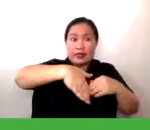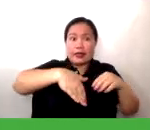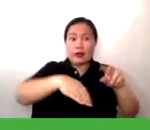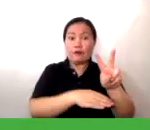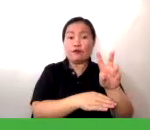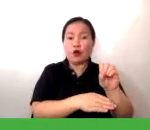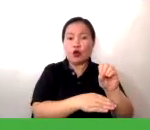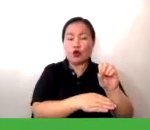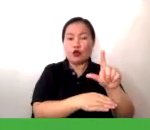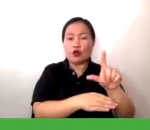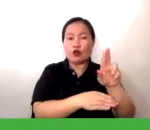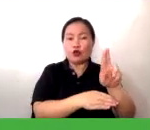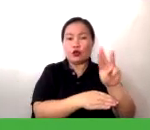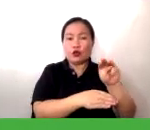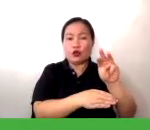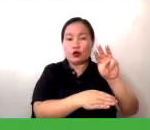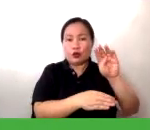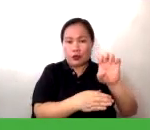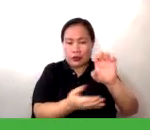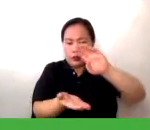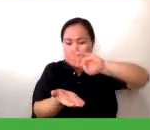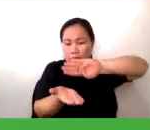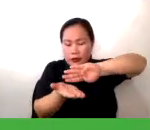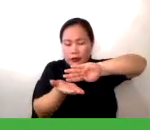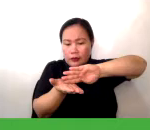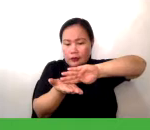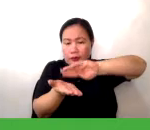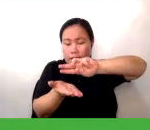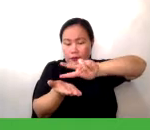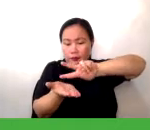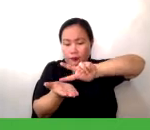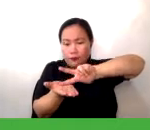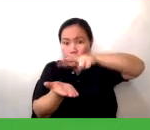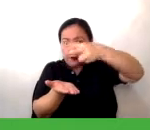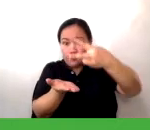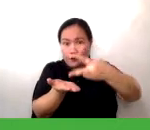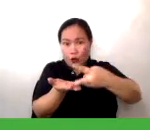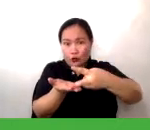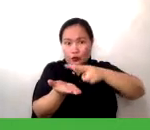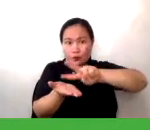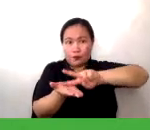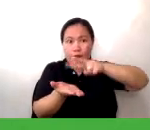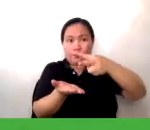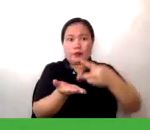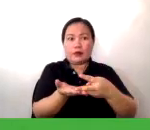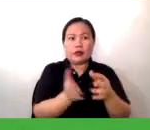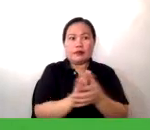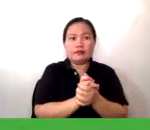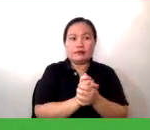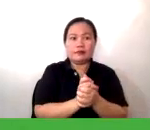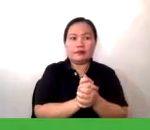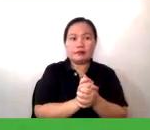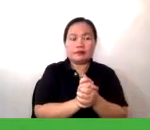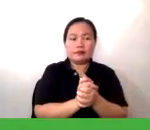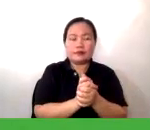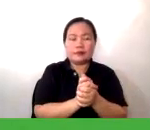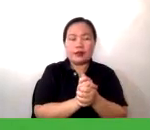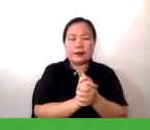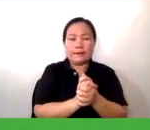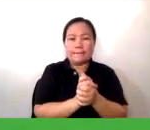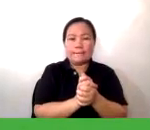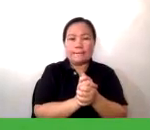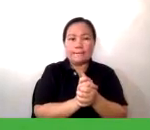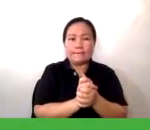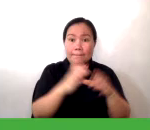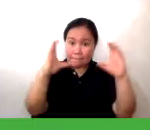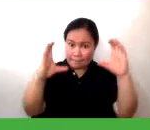region takes up. So, ito po, it's just a container. So, titignan natin kung ilan laman. Halimbawa, cup,